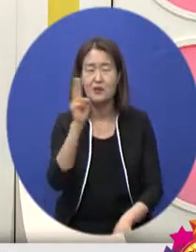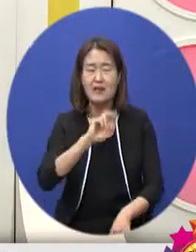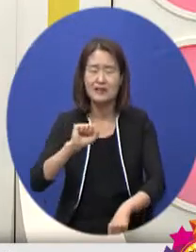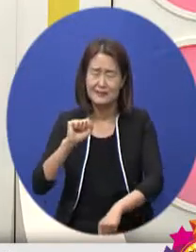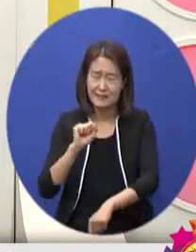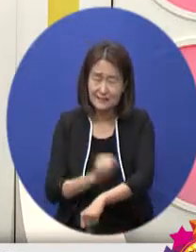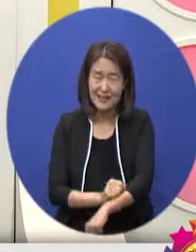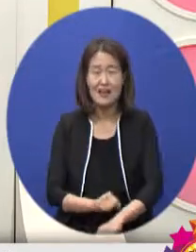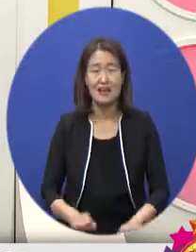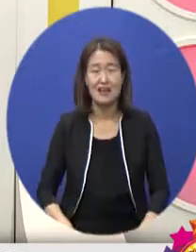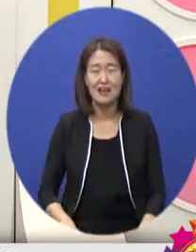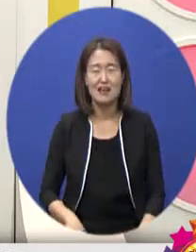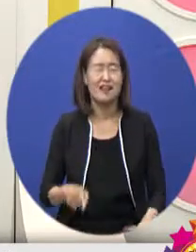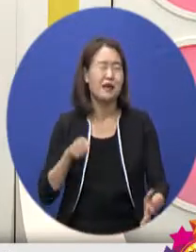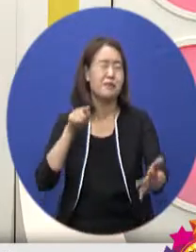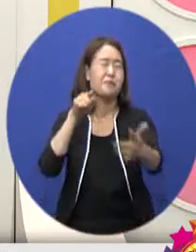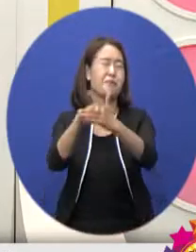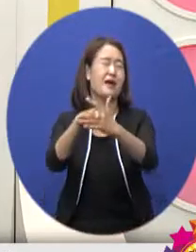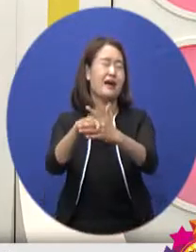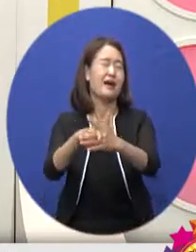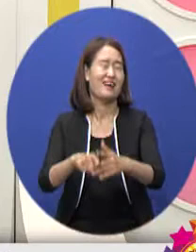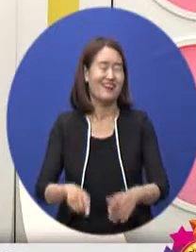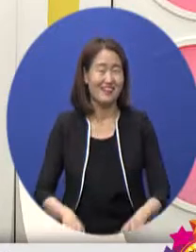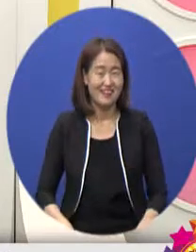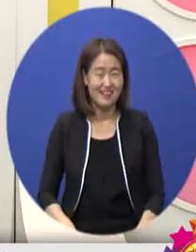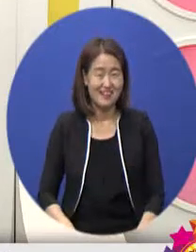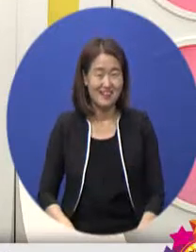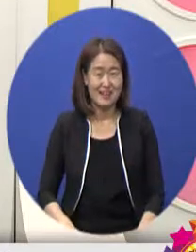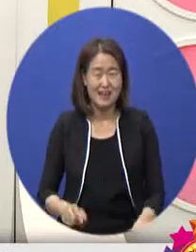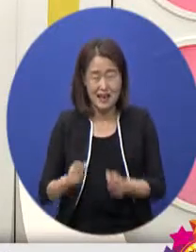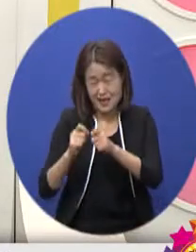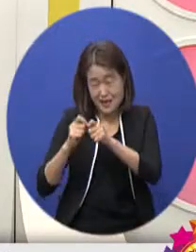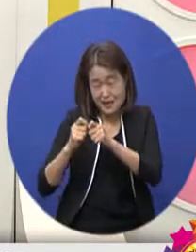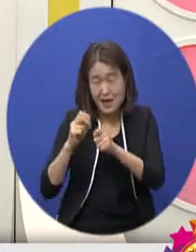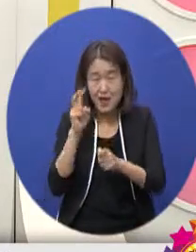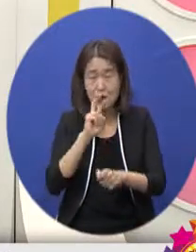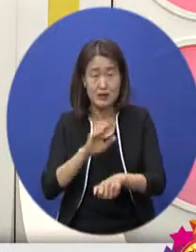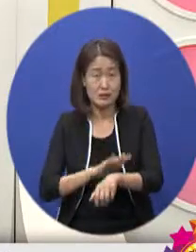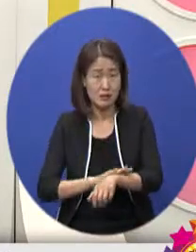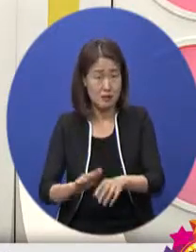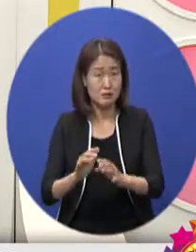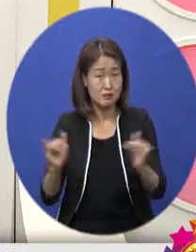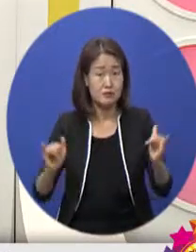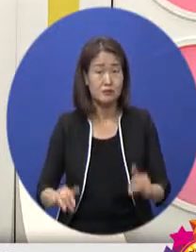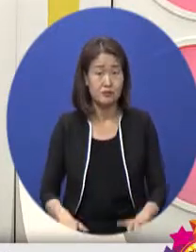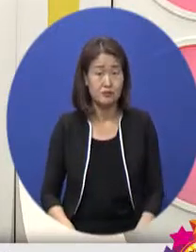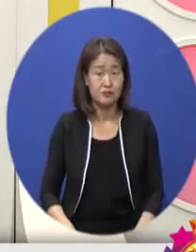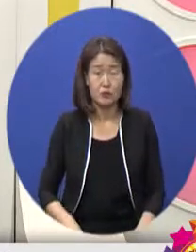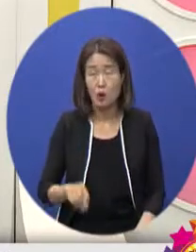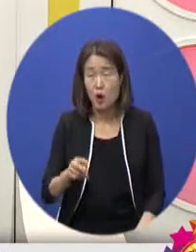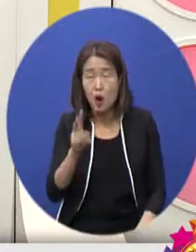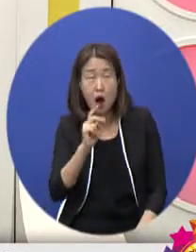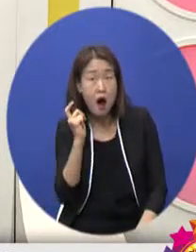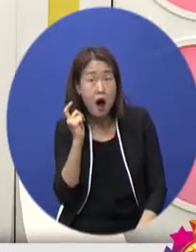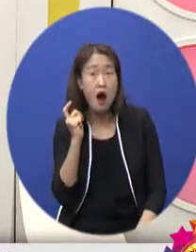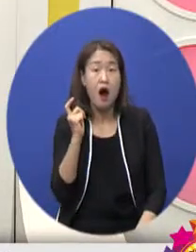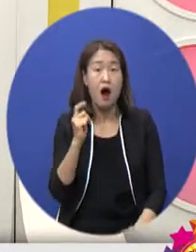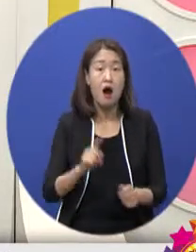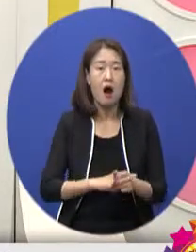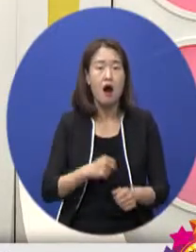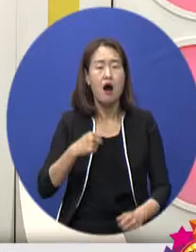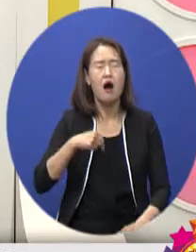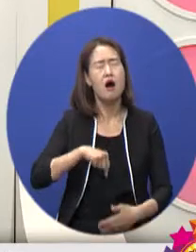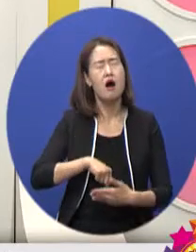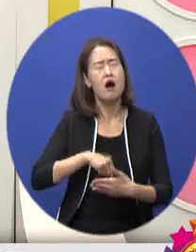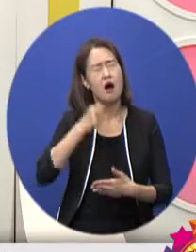잘하시는 그런 가수분이죠. 저 어느 분인지 눈치챘습니다. 챘어요? 아주 섬세하게 노래를 또 하시는 분이죠. 네. 이분 노래를 들으면 가슴에서 가끔